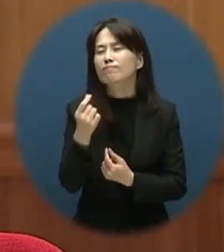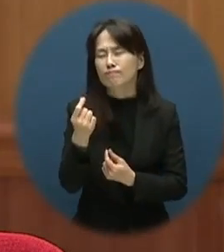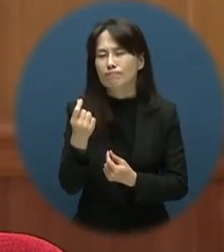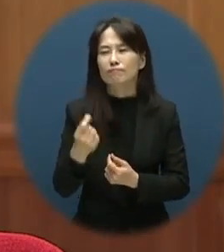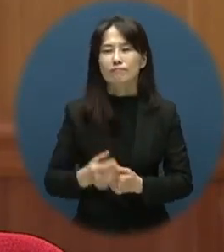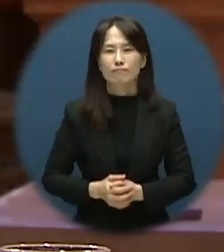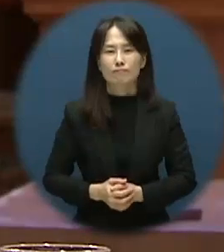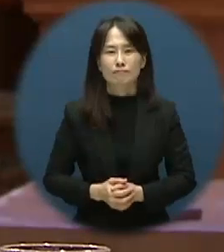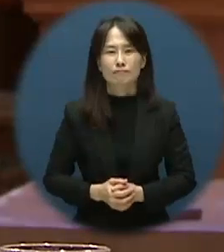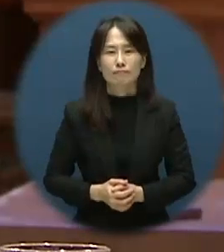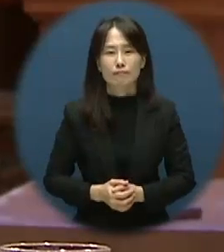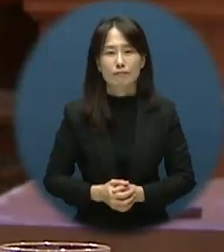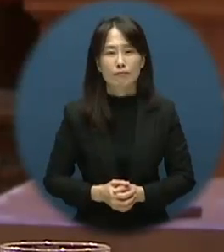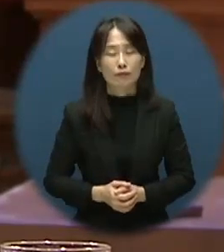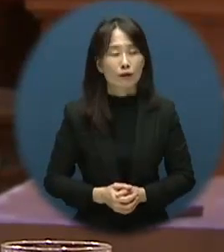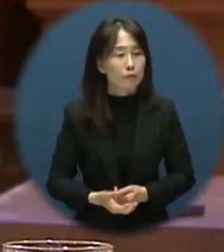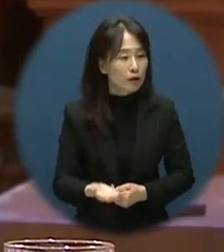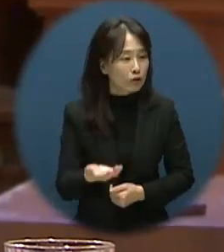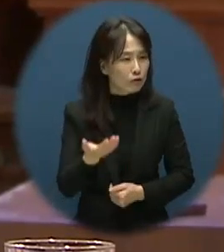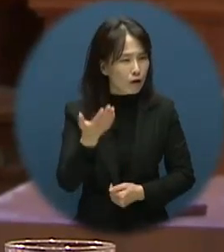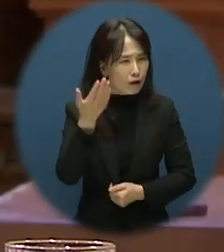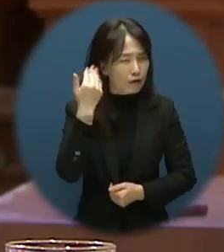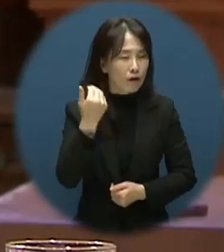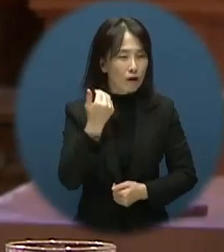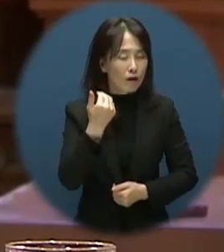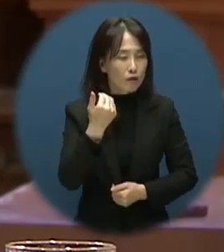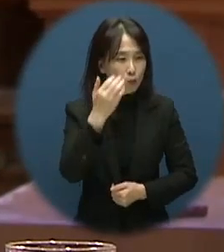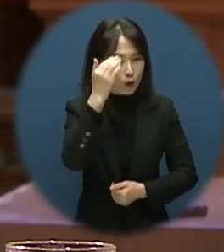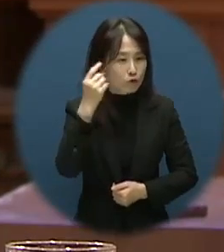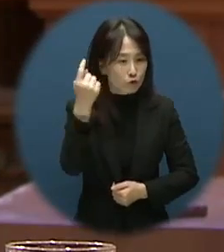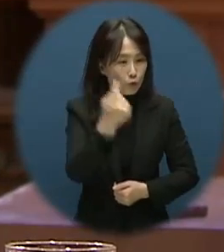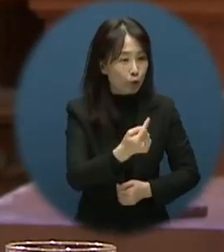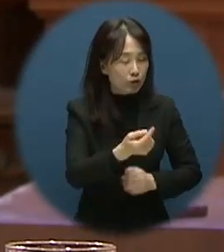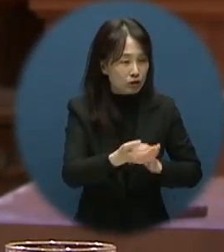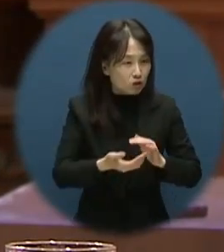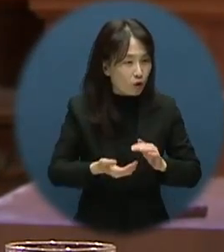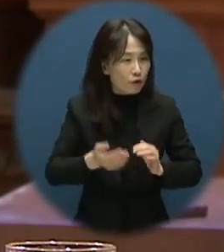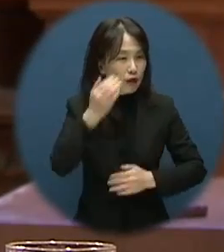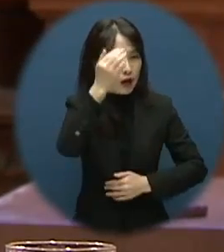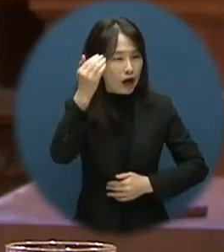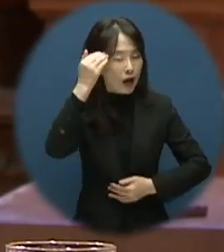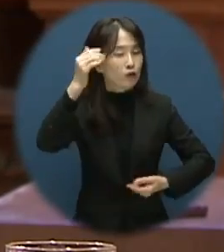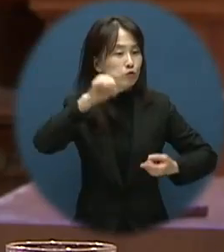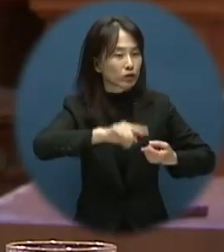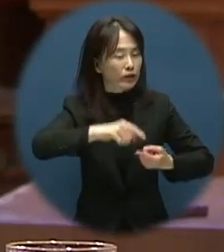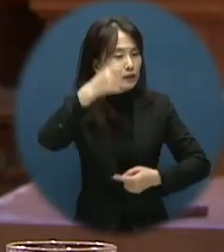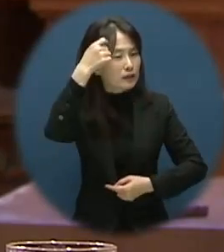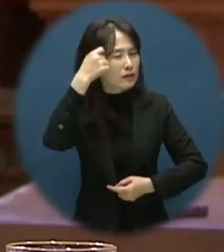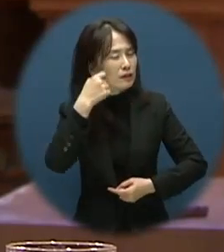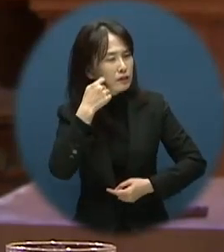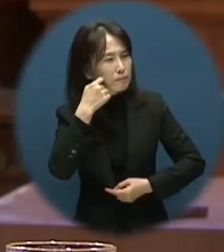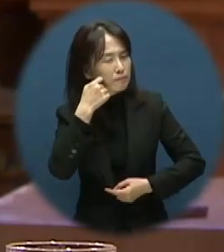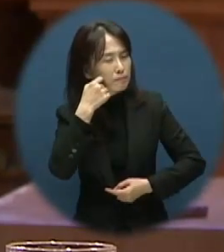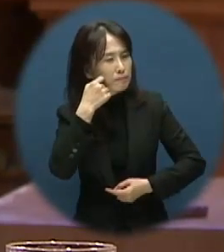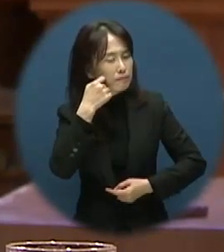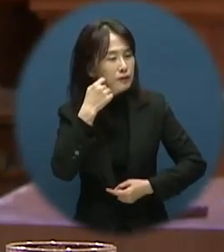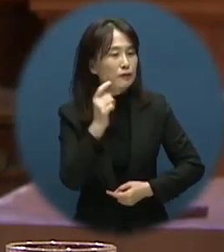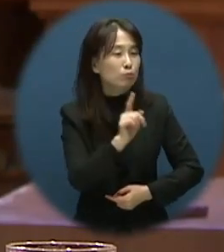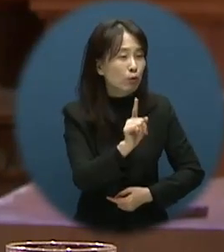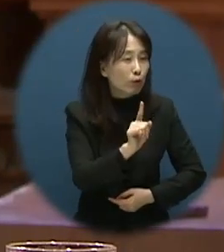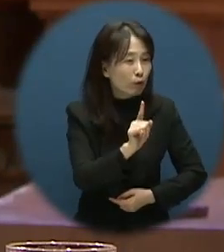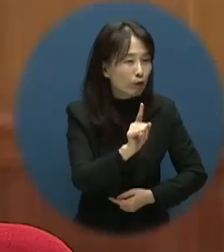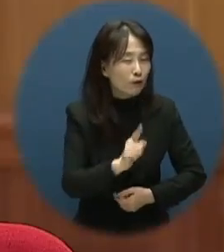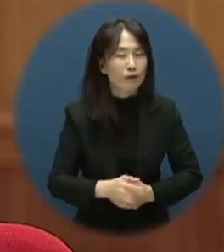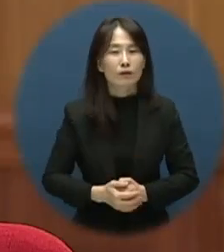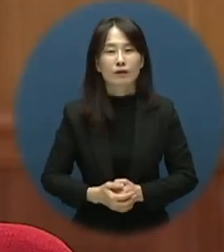되니까. 그래서 그 당시 오기 전에 어떤 한국의 이미지, 머릿속에 그리던 어떤 이미지는